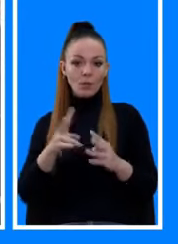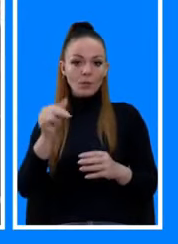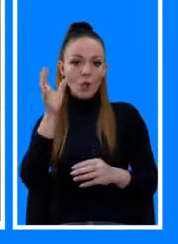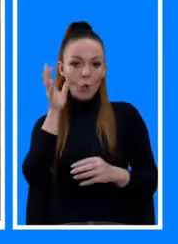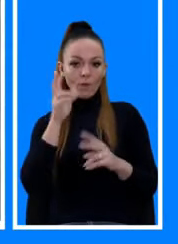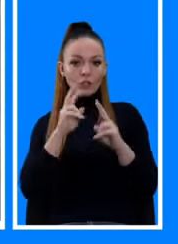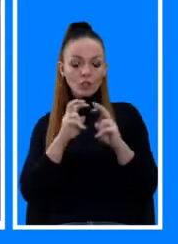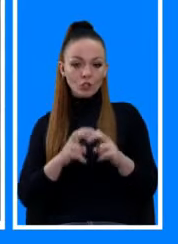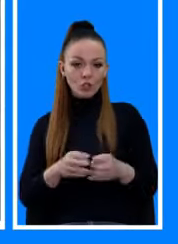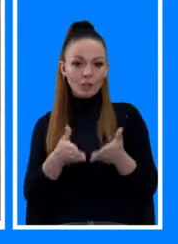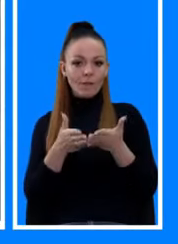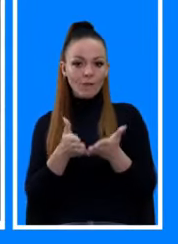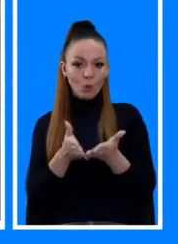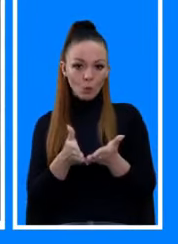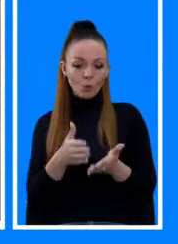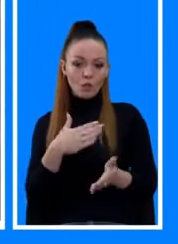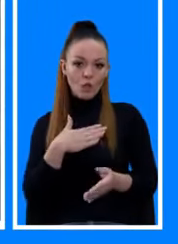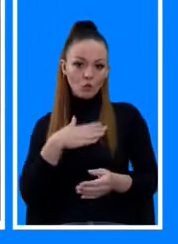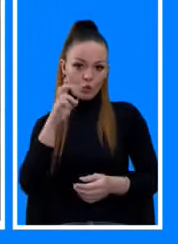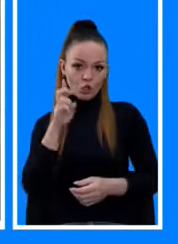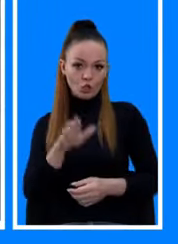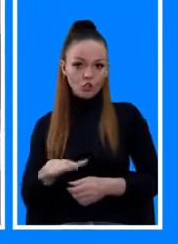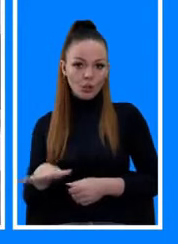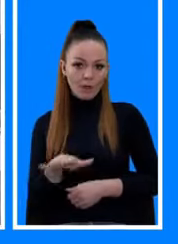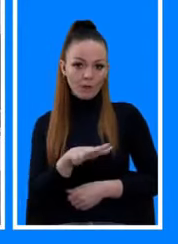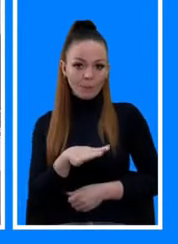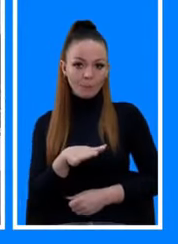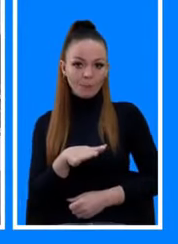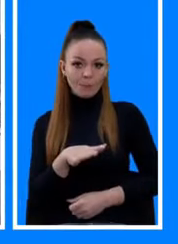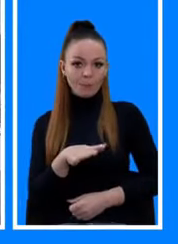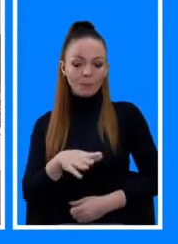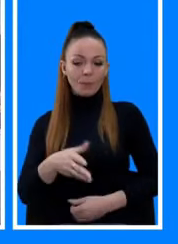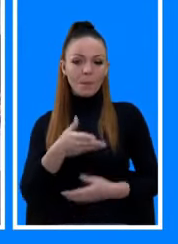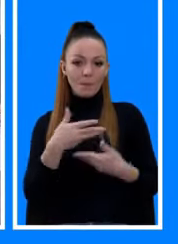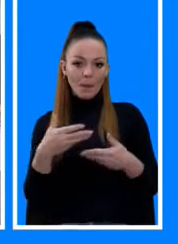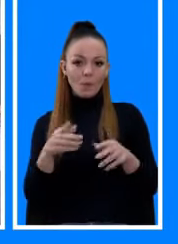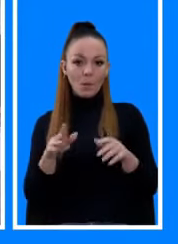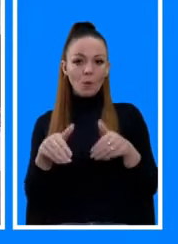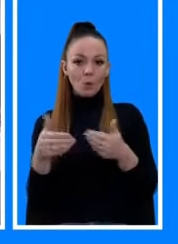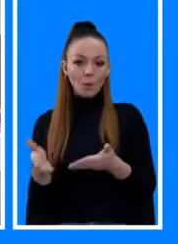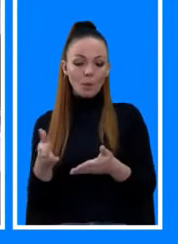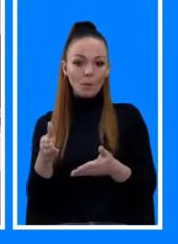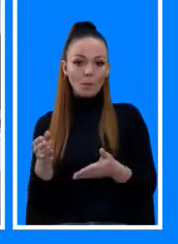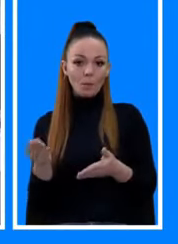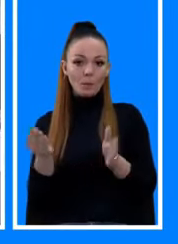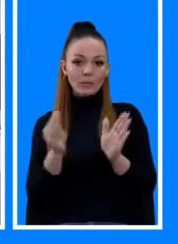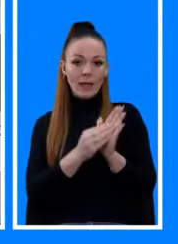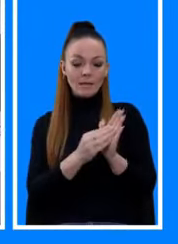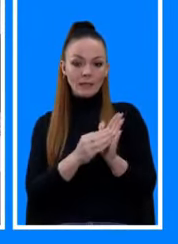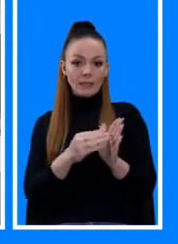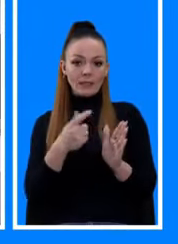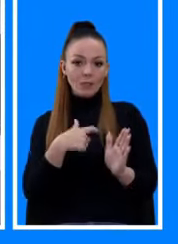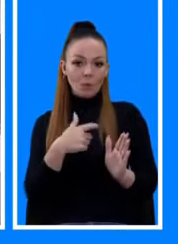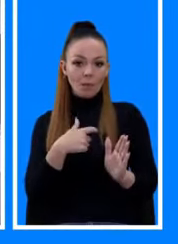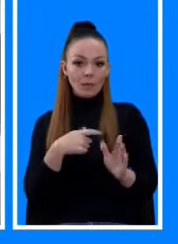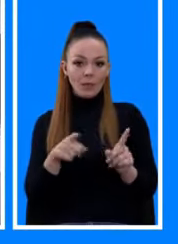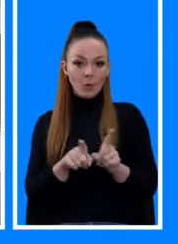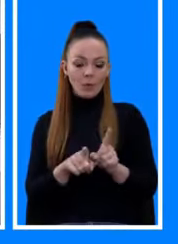науково-дослідницького флоту нашої держави. Ми пропонуємо поставити собі таку